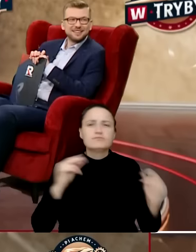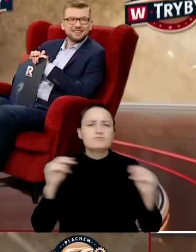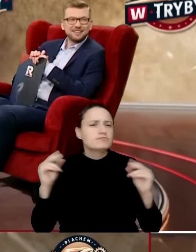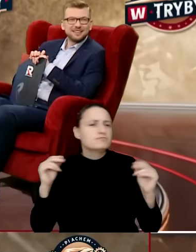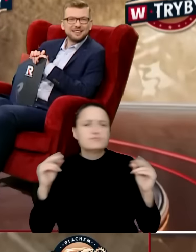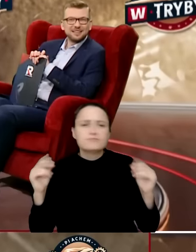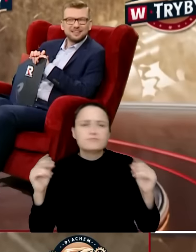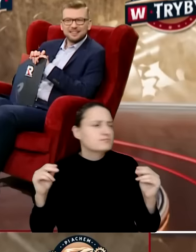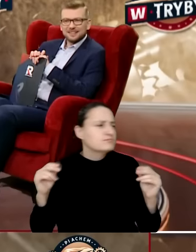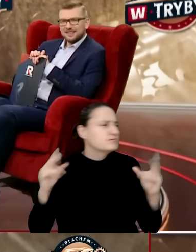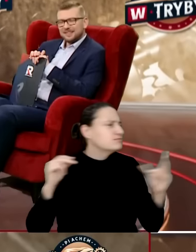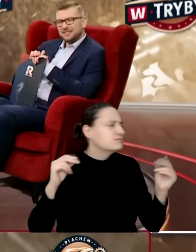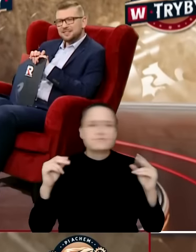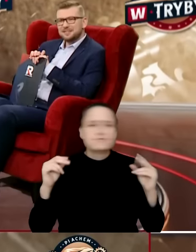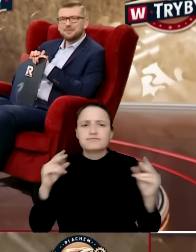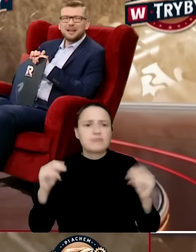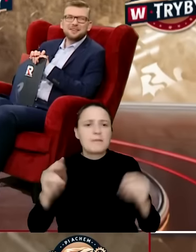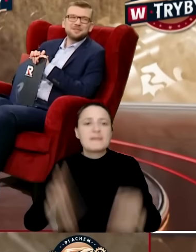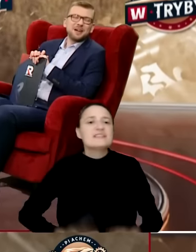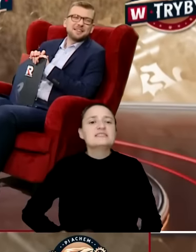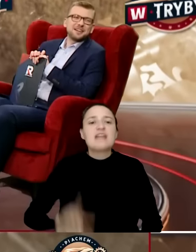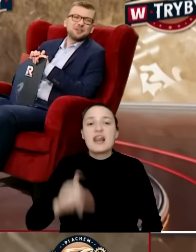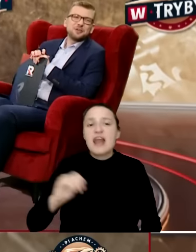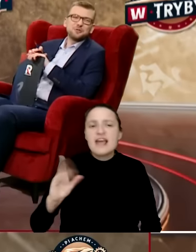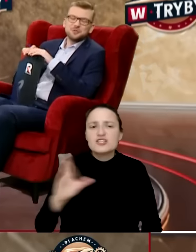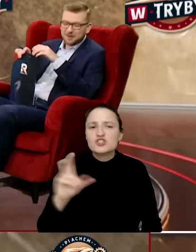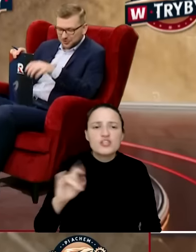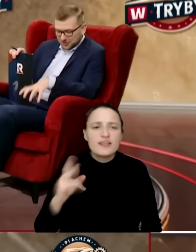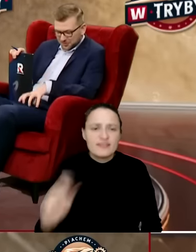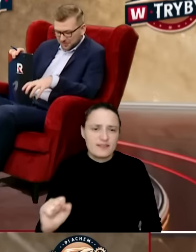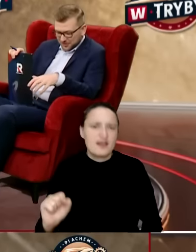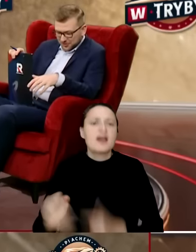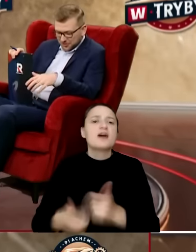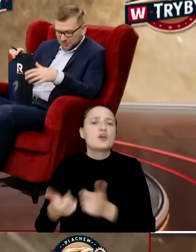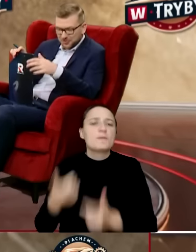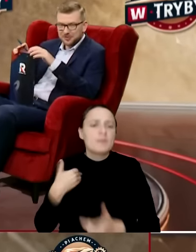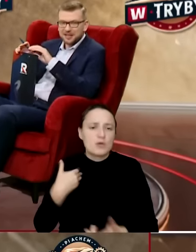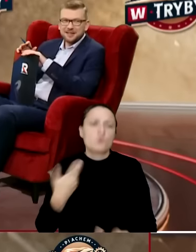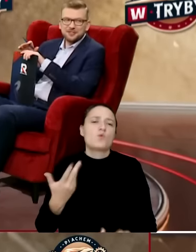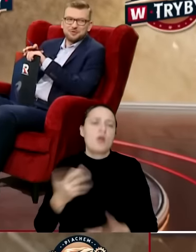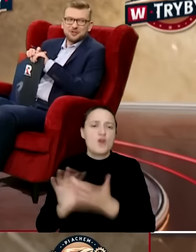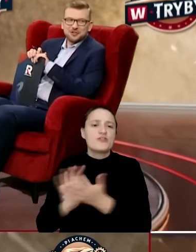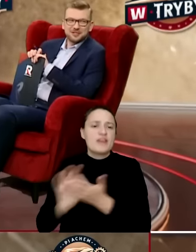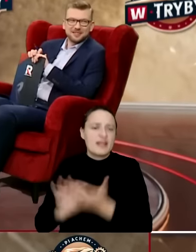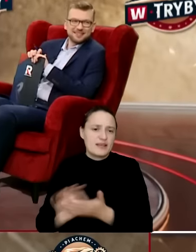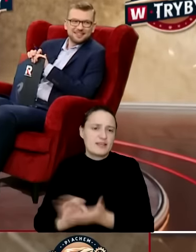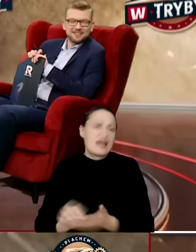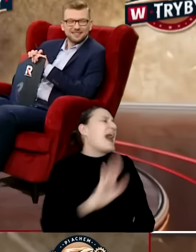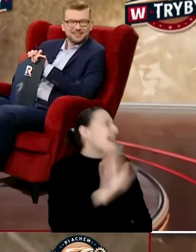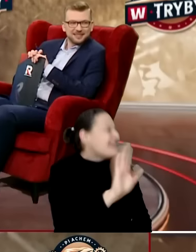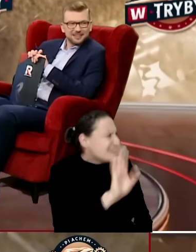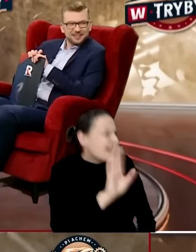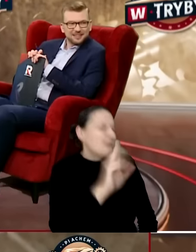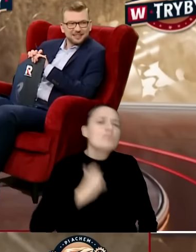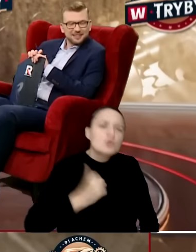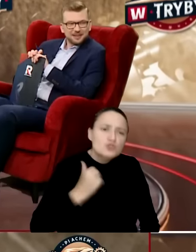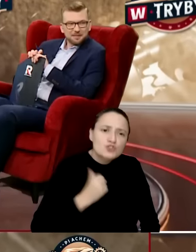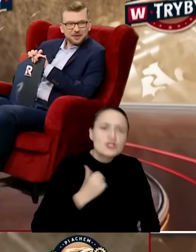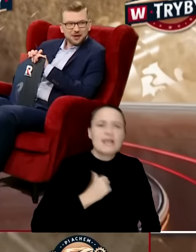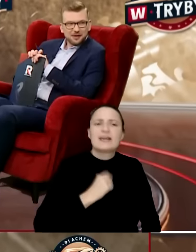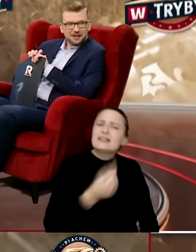Pani minister Leszczyna loterię przecież urządzała. Ale to, Adrian, no cóż mamy się rozbywać? 10 minut. Ale nie, to poczekajcie, bo tam jest jeszcze jeden